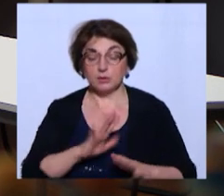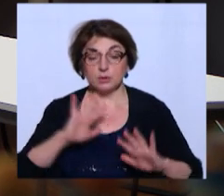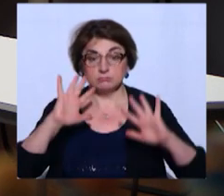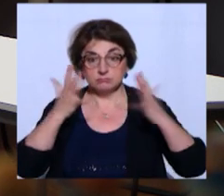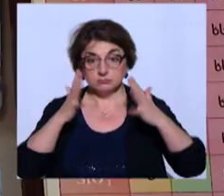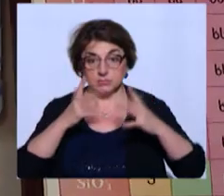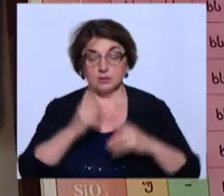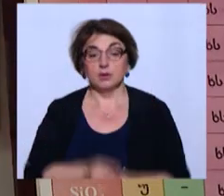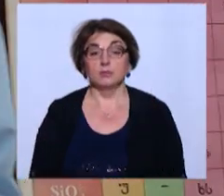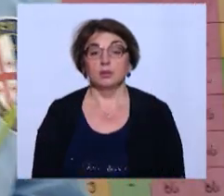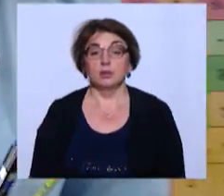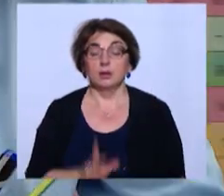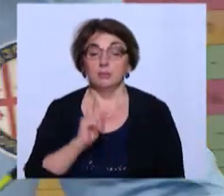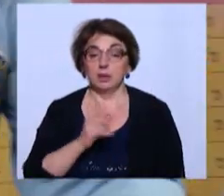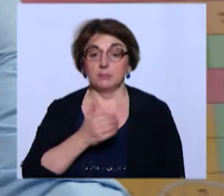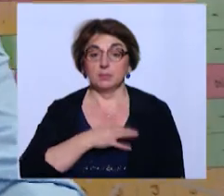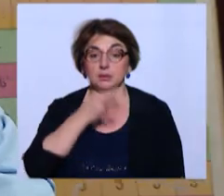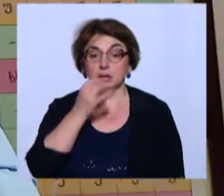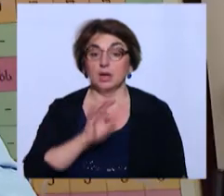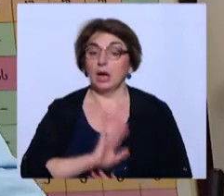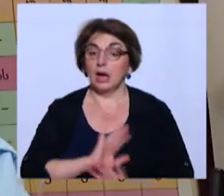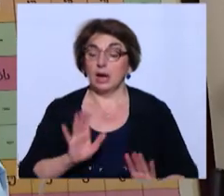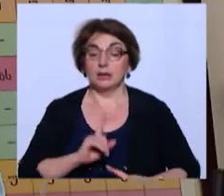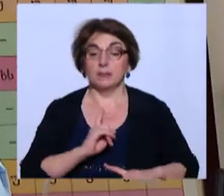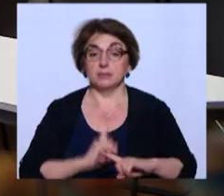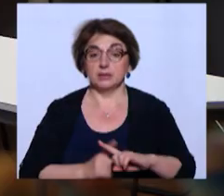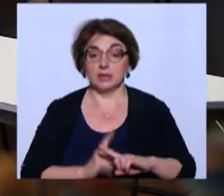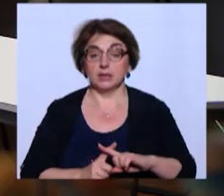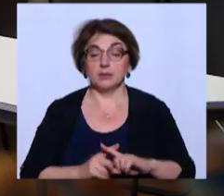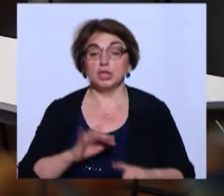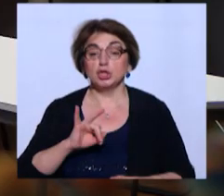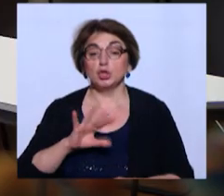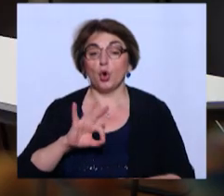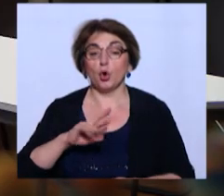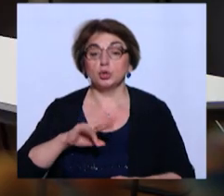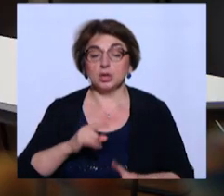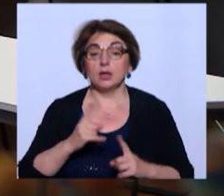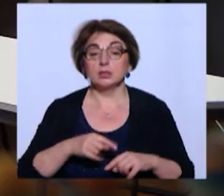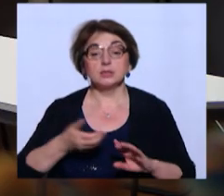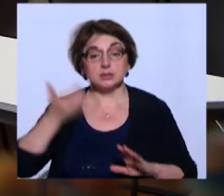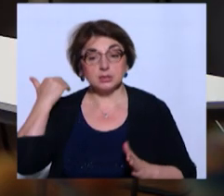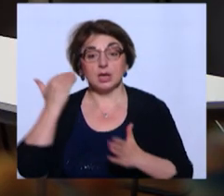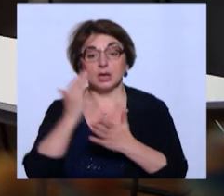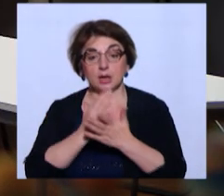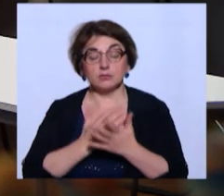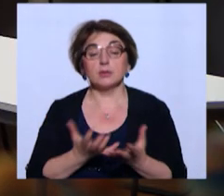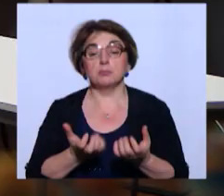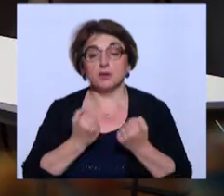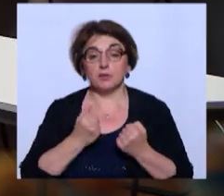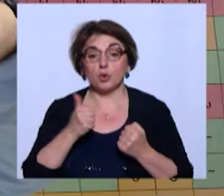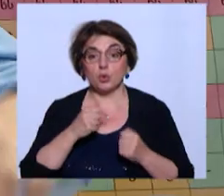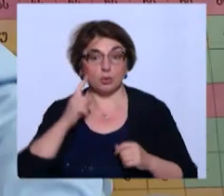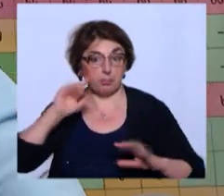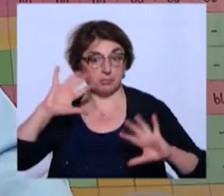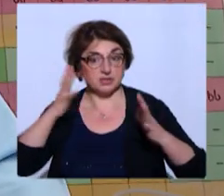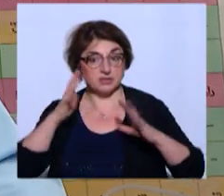ბზინვარებაში. მაგრამ მინდა აღვნიშნო, რომ არამეტალებიდან იოდი, რომელიც ასევე წინაგაკვეთილზე მივიღეთ, გახსოვთ თუ